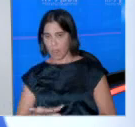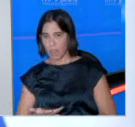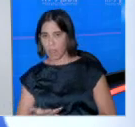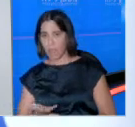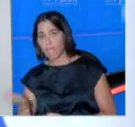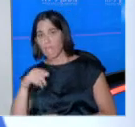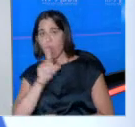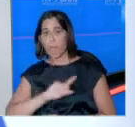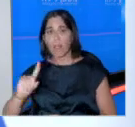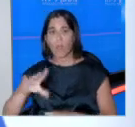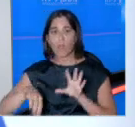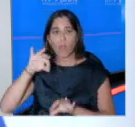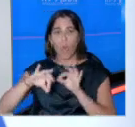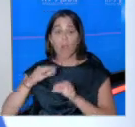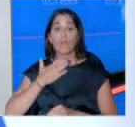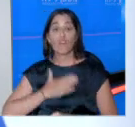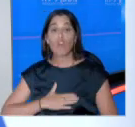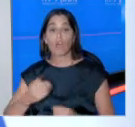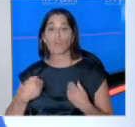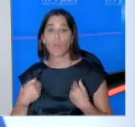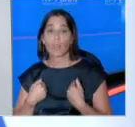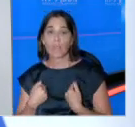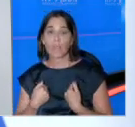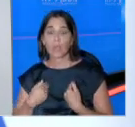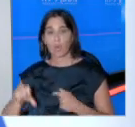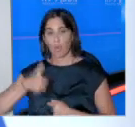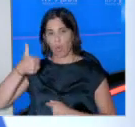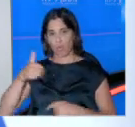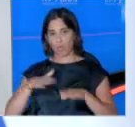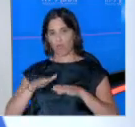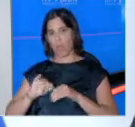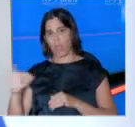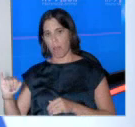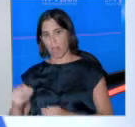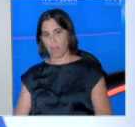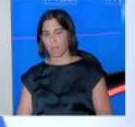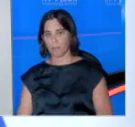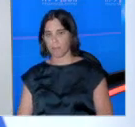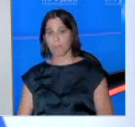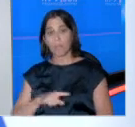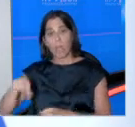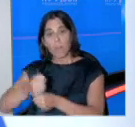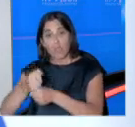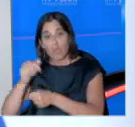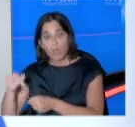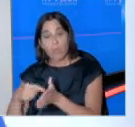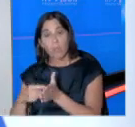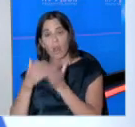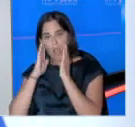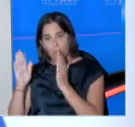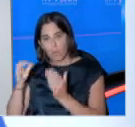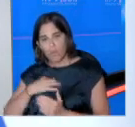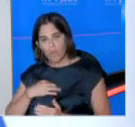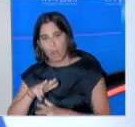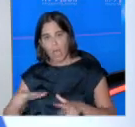ועוד כמיליון בוחרים שרצו אותי כראש ממשלת ימין. הם עשו זאת בגלל הנאמנות שלי